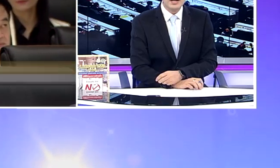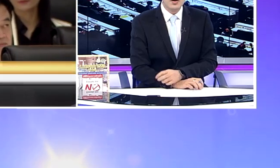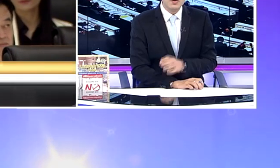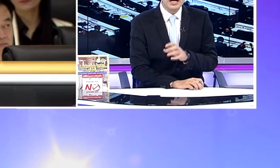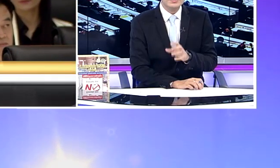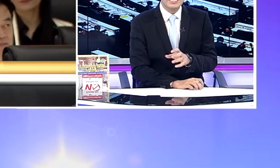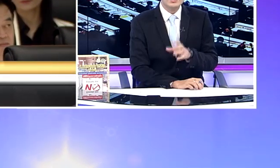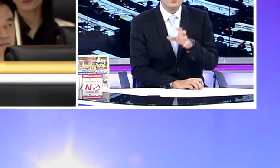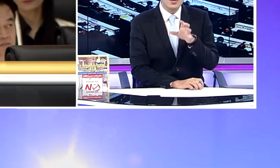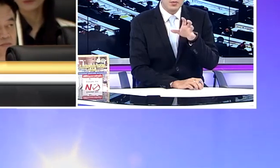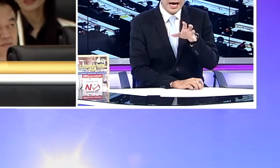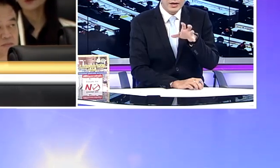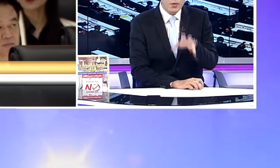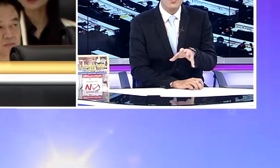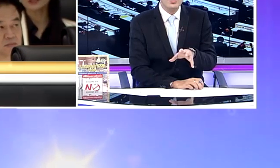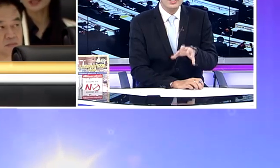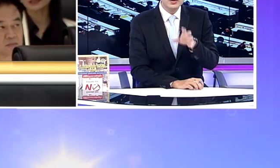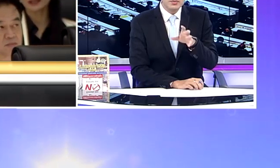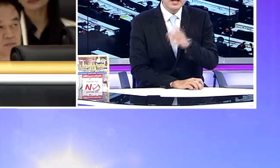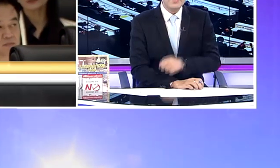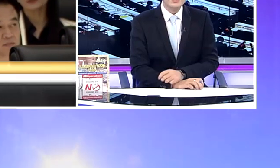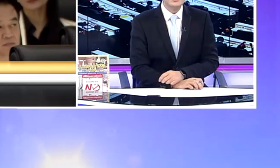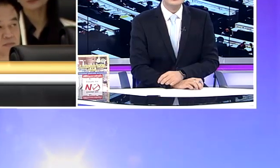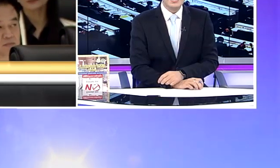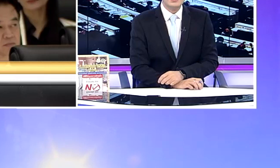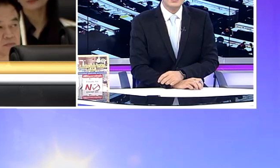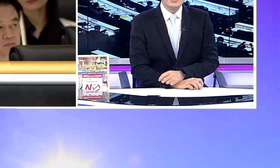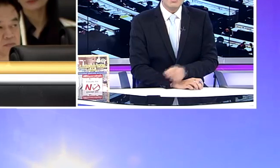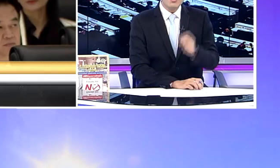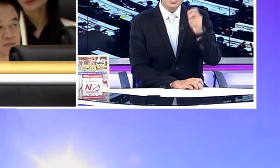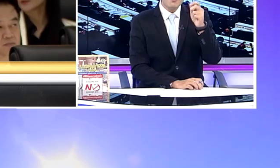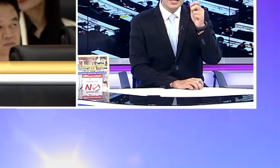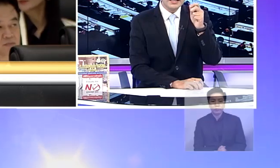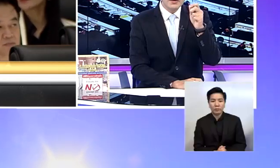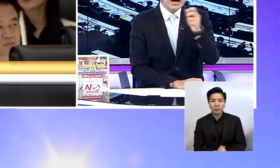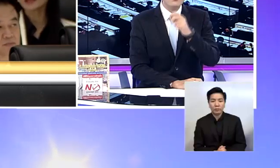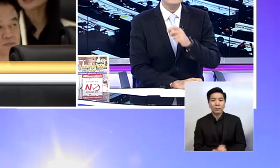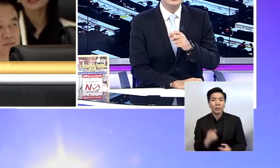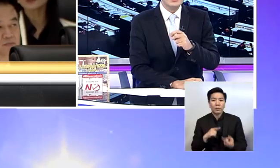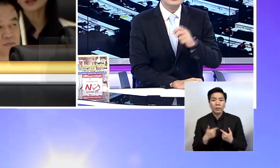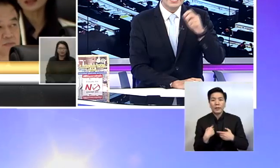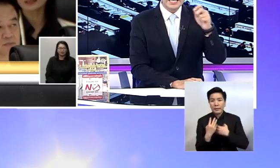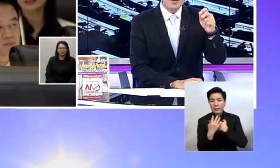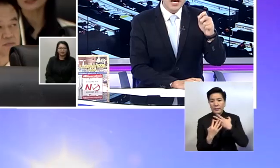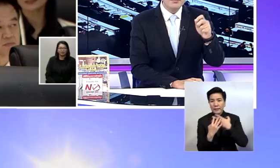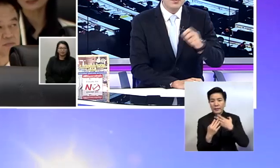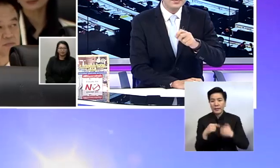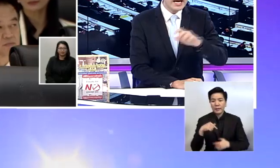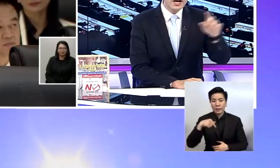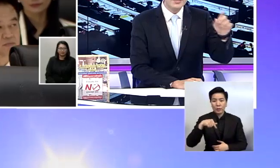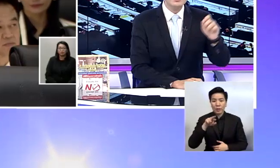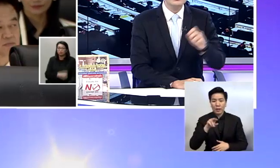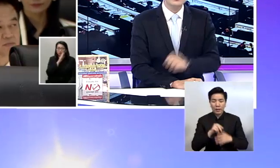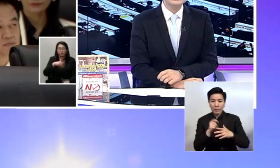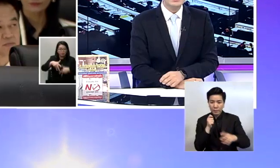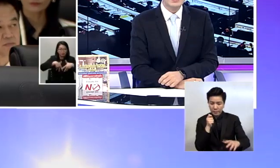ติการข้อมูลข่าวสารหรือว่ากลุ่ม IO โจมตีฝ่ายที่เห็นต่างแล้วก็เขาเปิด QR code เลยนะฮะสแกนเข้าไปปุ๊บเด้ง